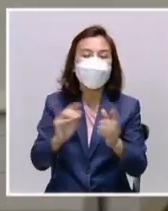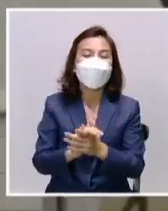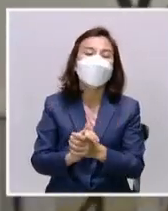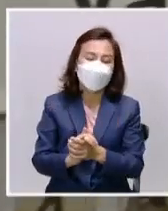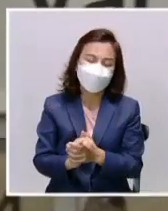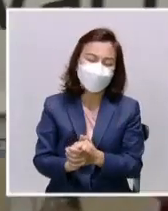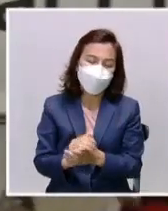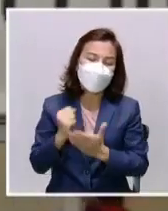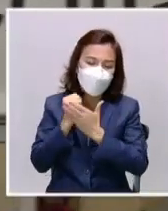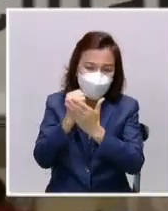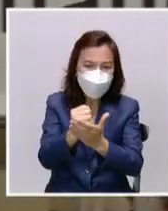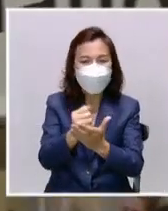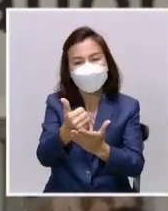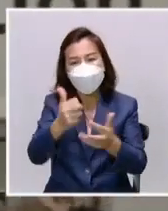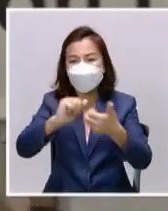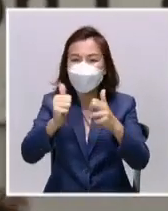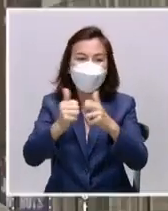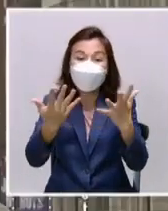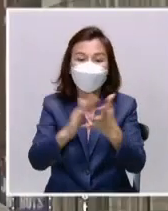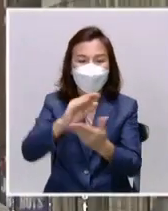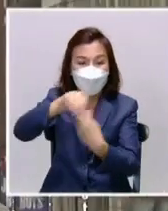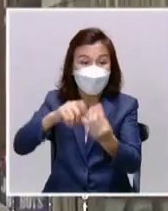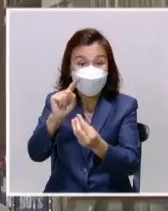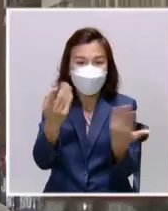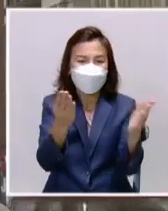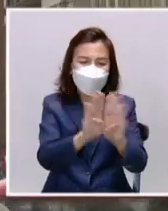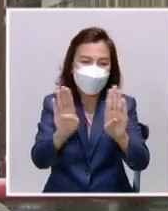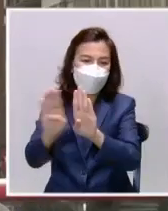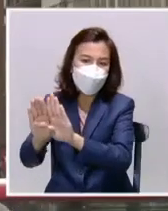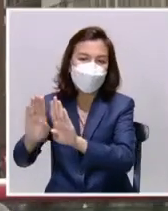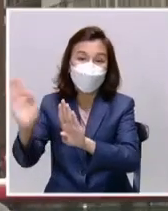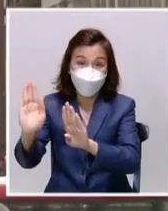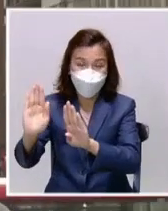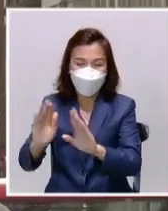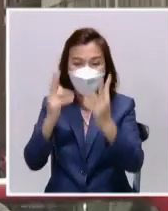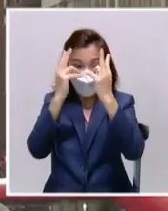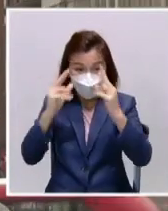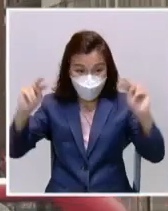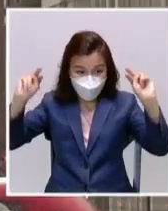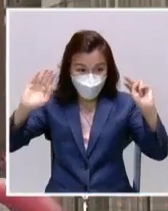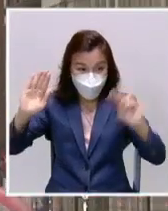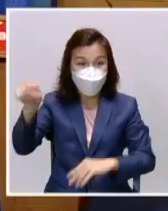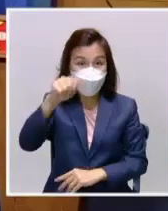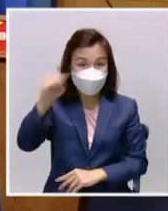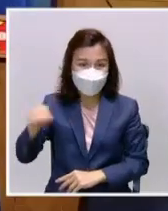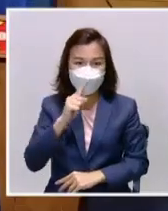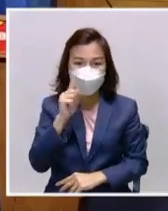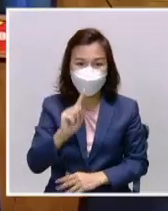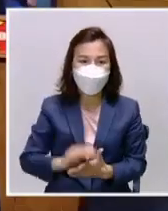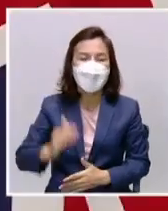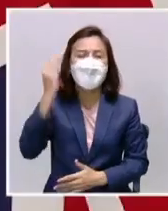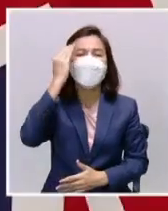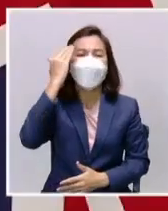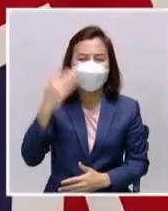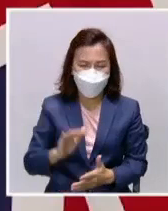ผู้ติดเชื้อ goh19ที่เพิ่มสูงขึ้นโดยไม่ต้องปิดเศรษฐกิจค่ะนายกรัฐมนตรี Body Johnsonระบุว่าตอนนี้เราทราบ